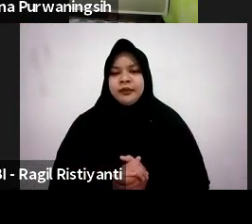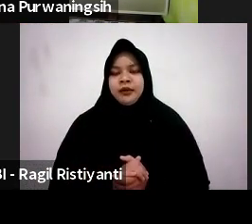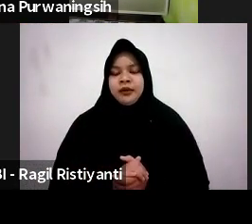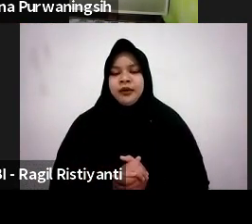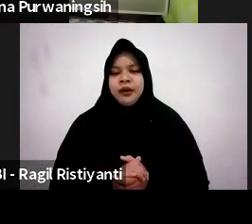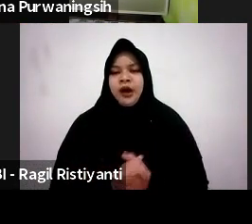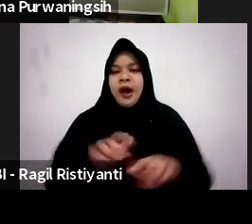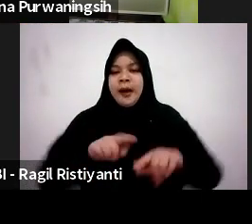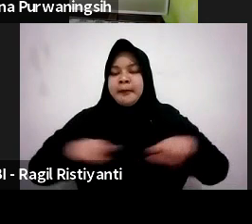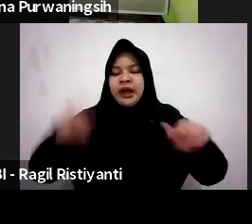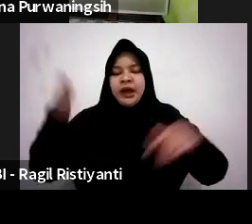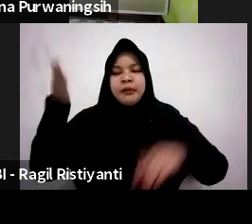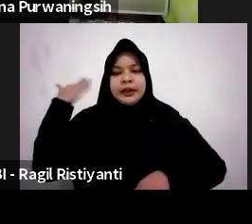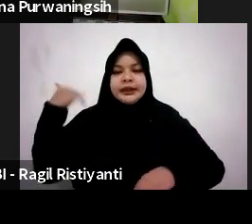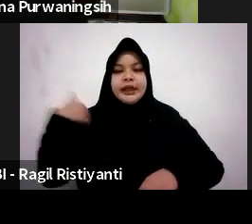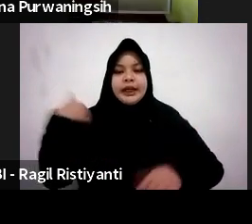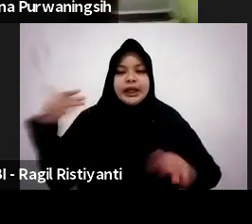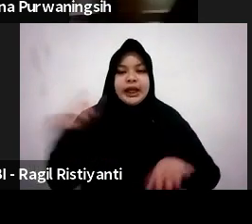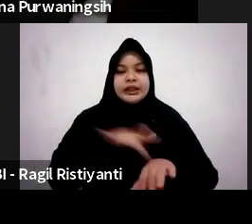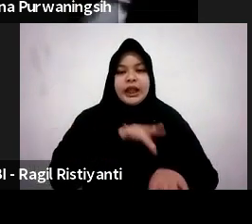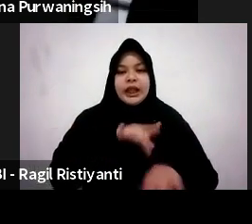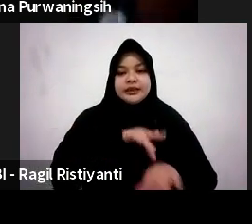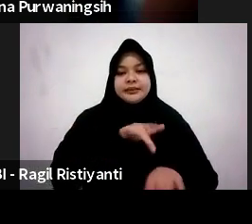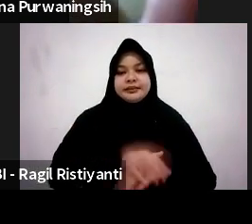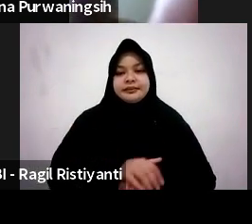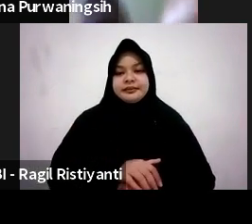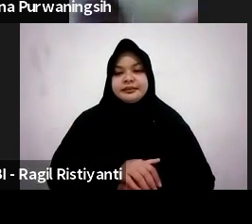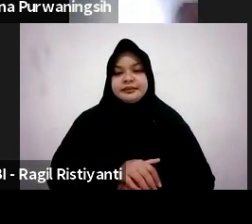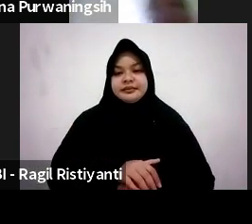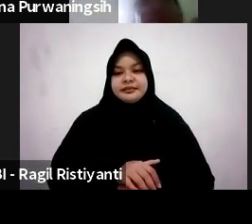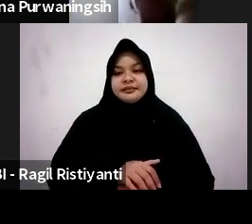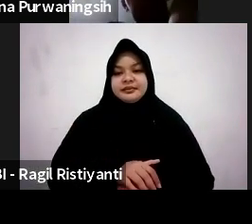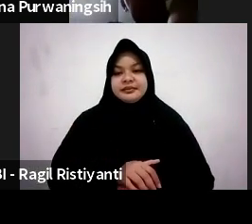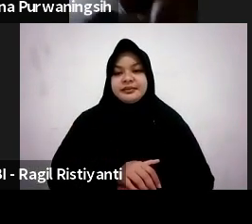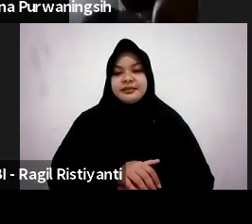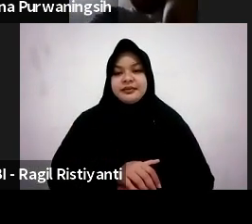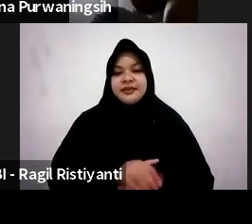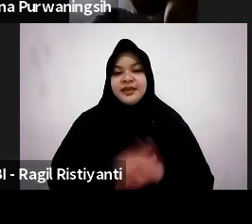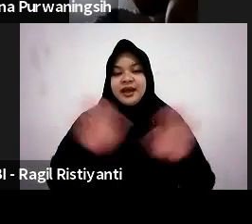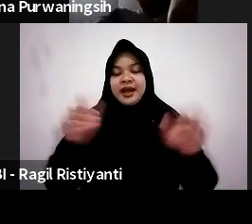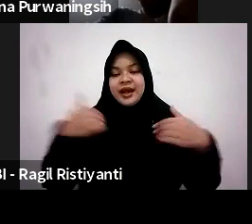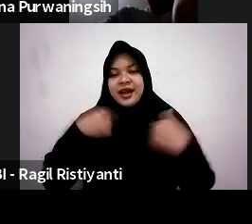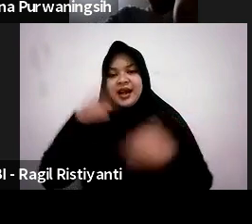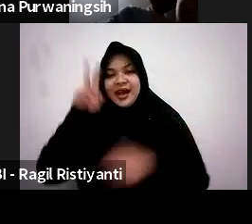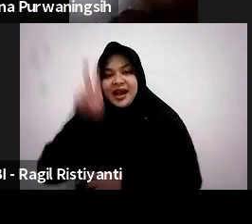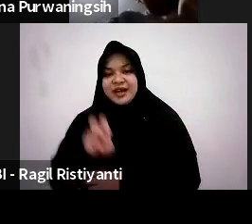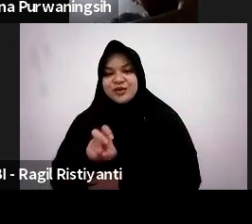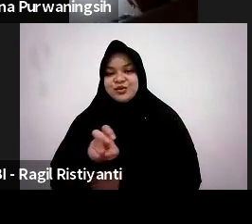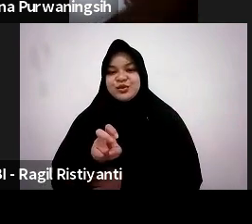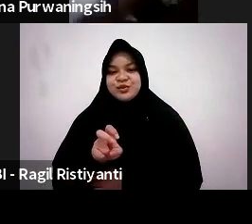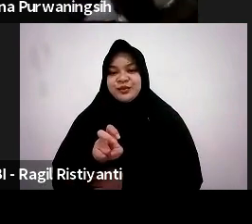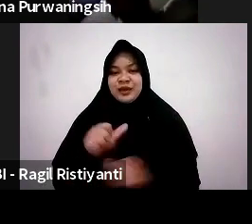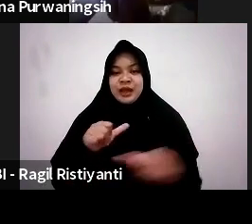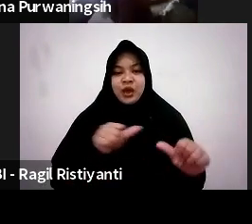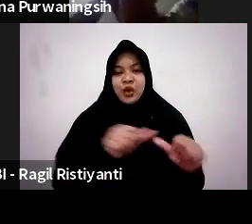meskipun pasti ada Agak terlambat karena ada yang harus diterima